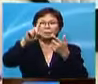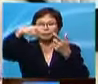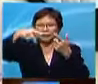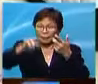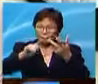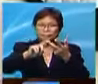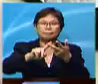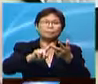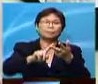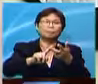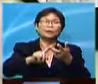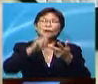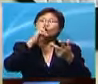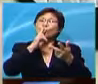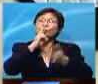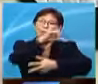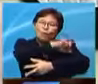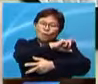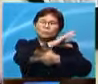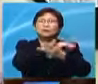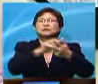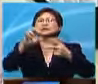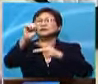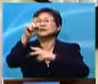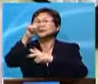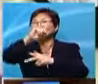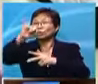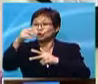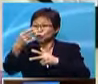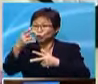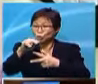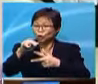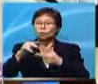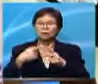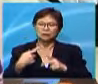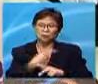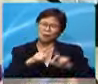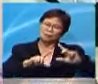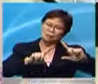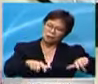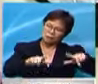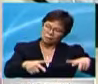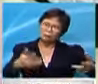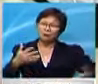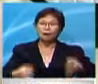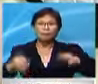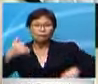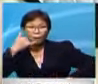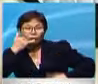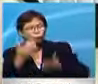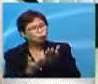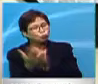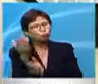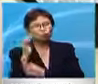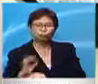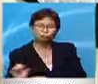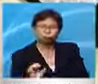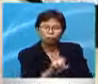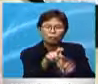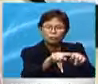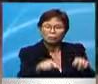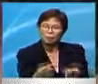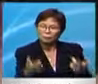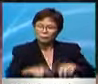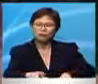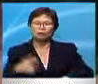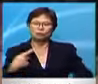JPM Sabit merah dengan John ambulance kita ditempatkan di situ so bila ada panggilan kita terus ke tempat yang